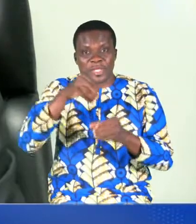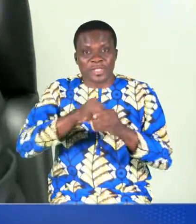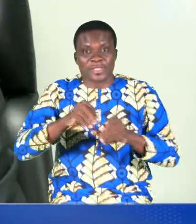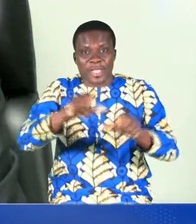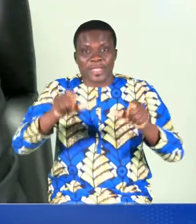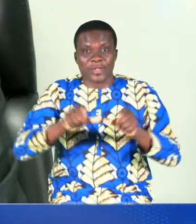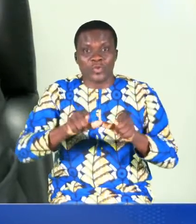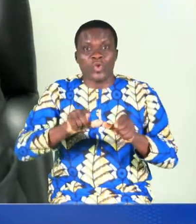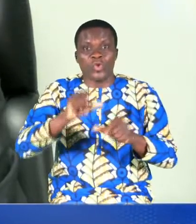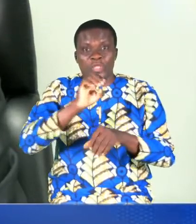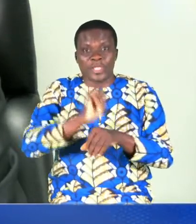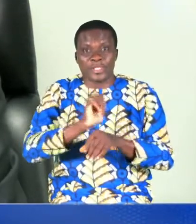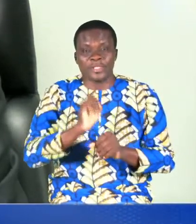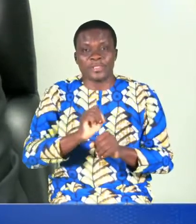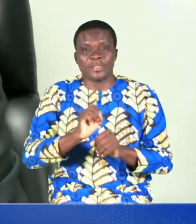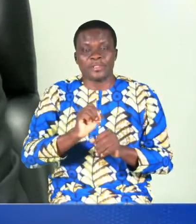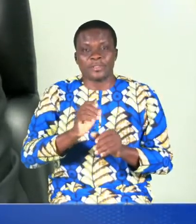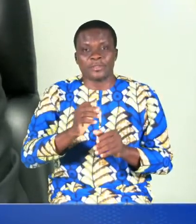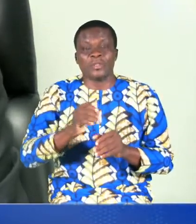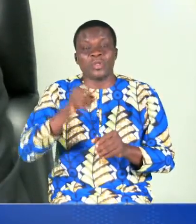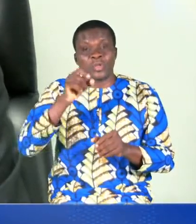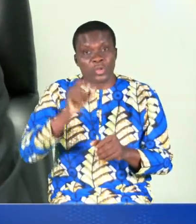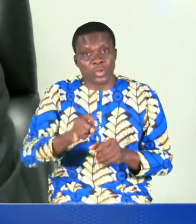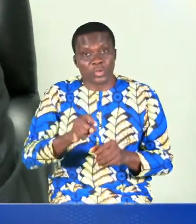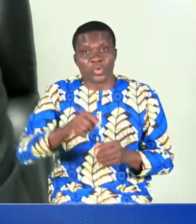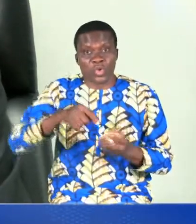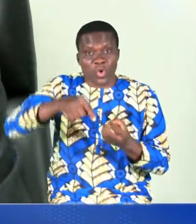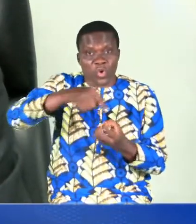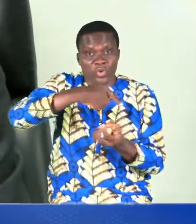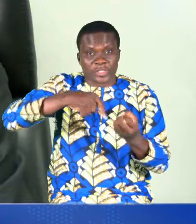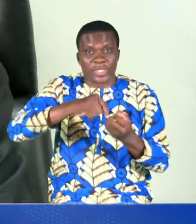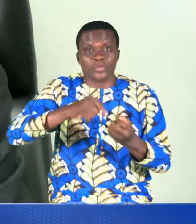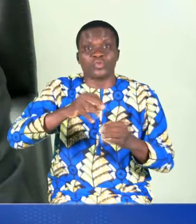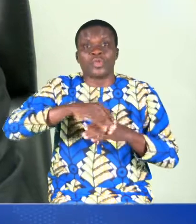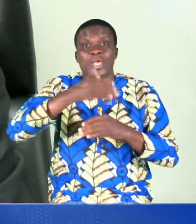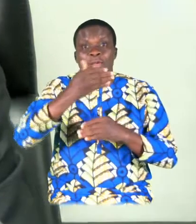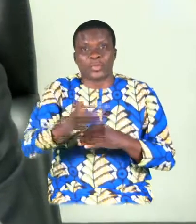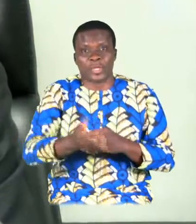lieux de culte que aux alentours et au-delà.